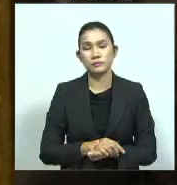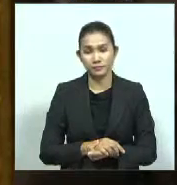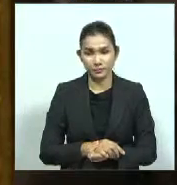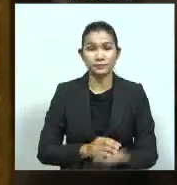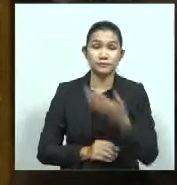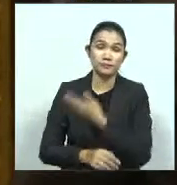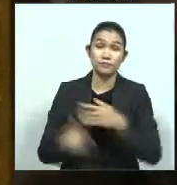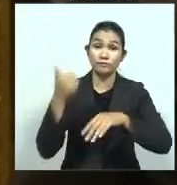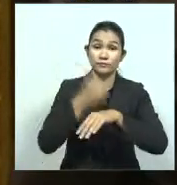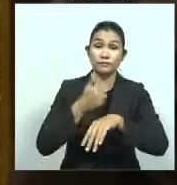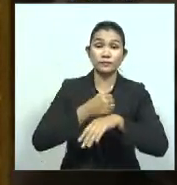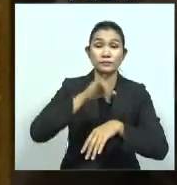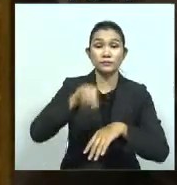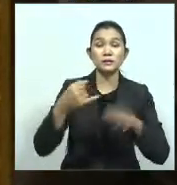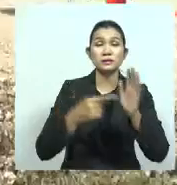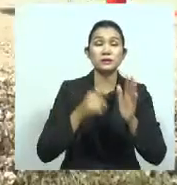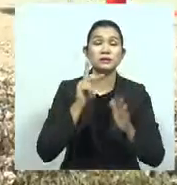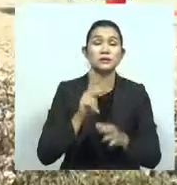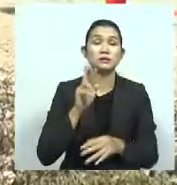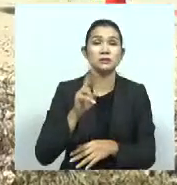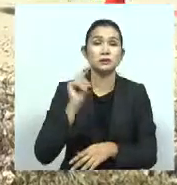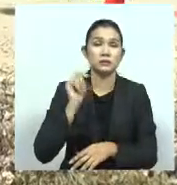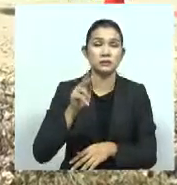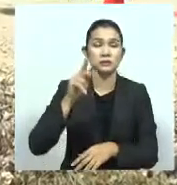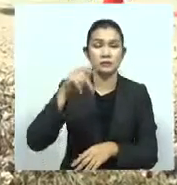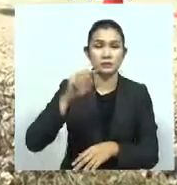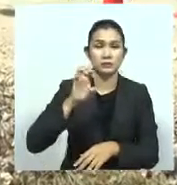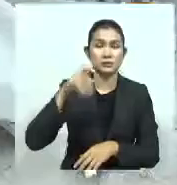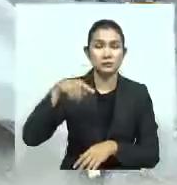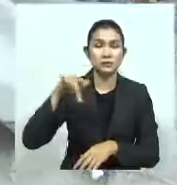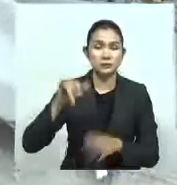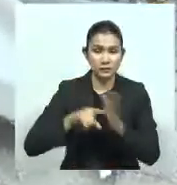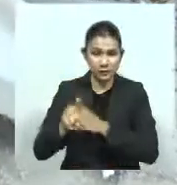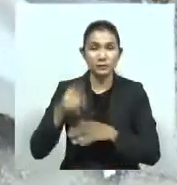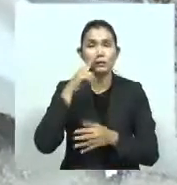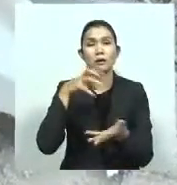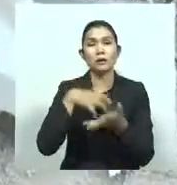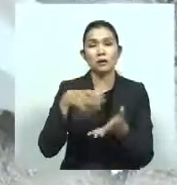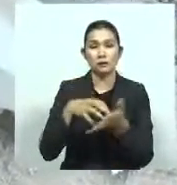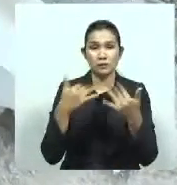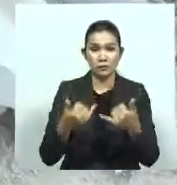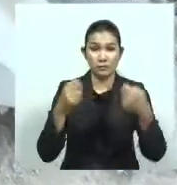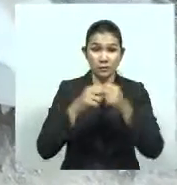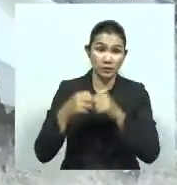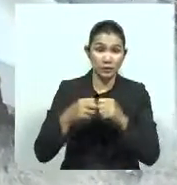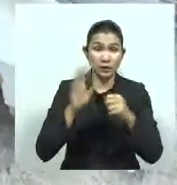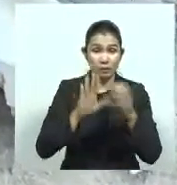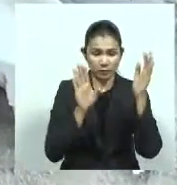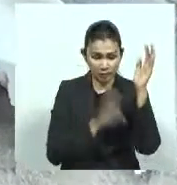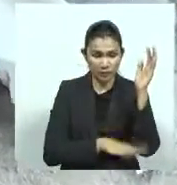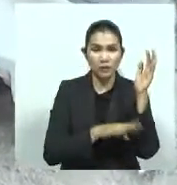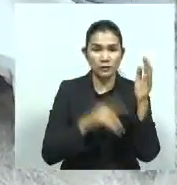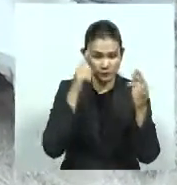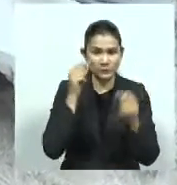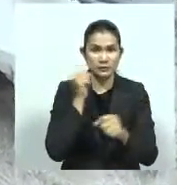พลตำรวจเอกจักรทิพย์ชัยจินดาผู้บัญชาการตำรวจแห่งชาติยืนยันเหตุการณ์ในพื้นที่จังหวัดชายแดนภาคใต้ขณะนี้อยู่ในระดับที่สามารถคว